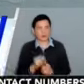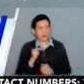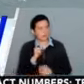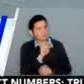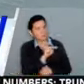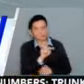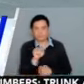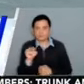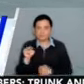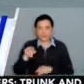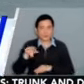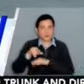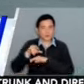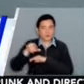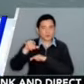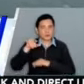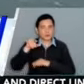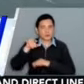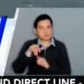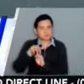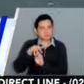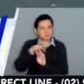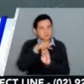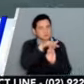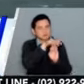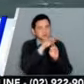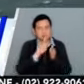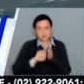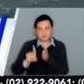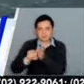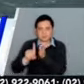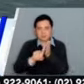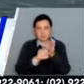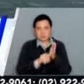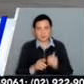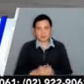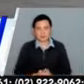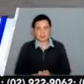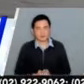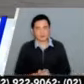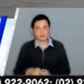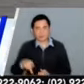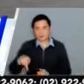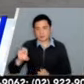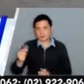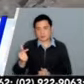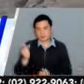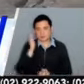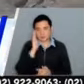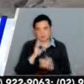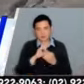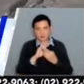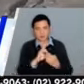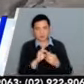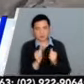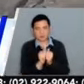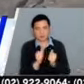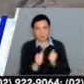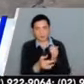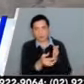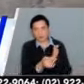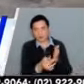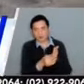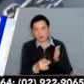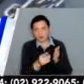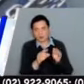ng kanilang oil spill response operations. Nakikipagtulungan na rin daw ang PCG sa mga oil spill response organization para mapigilan ang pagkalat